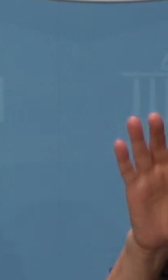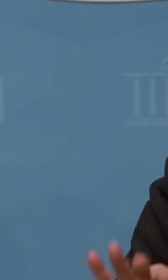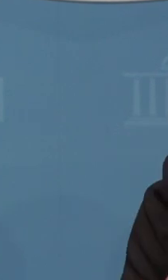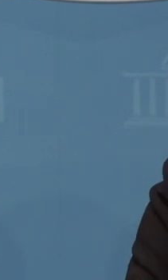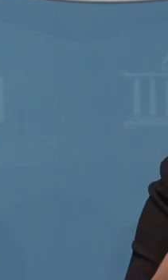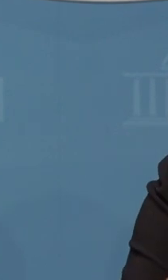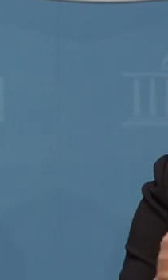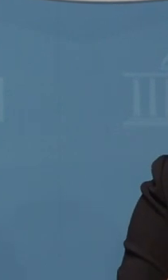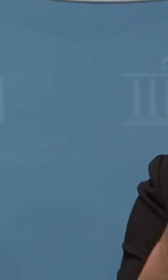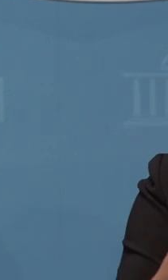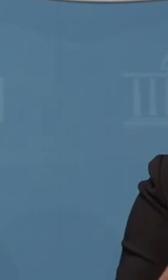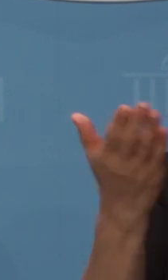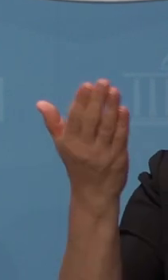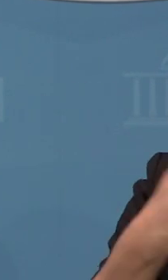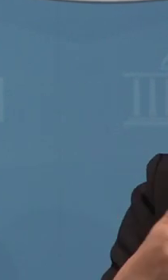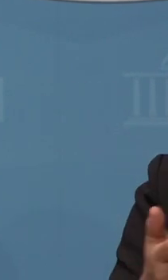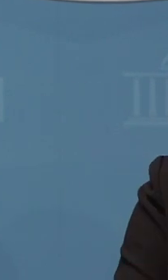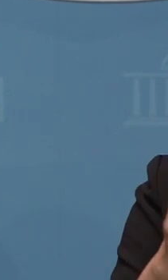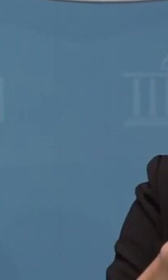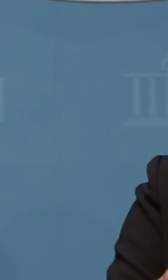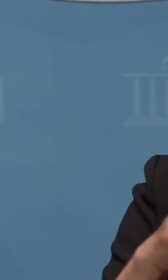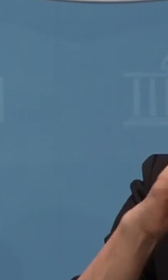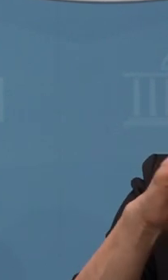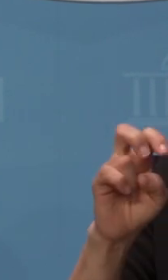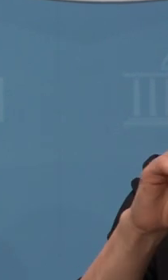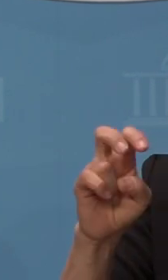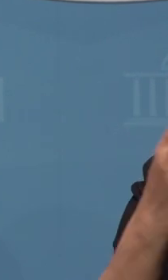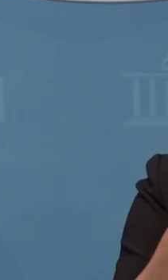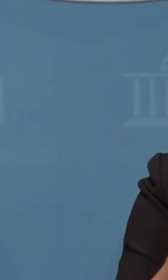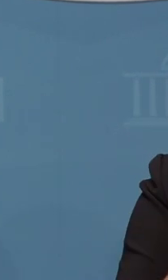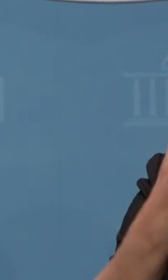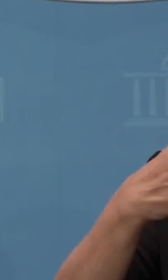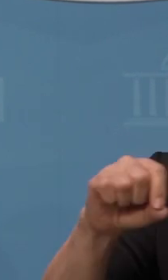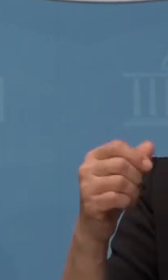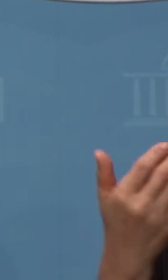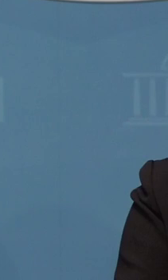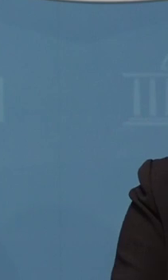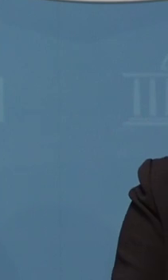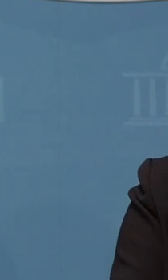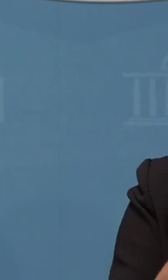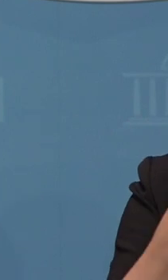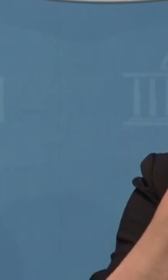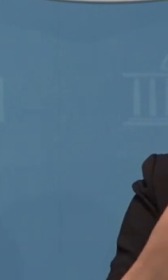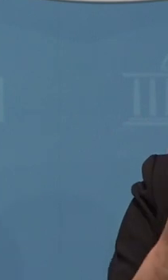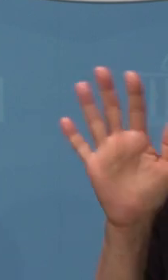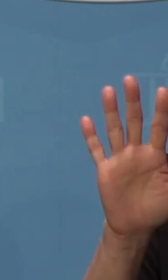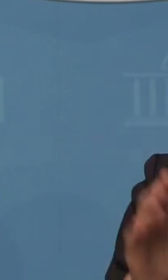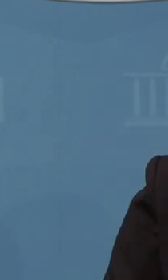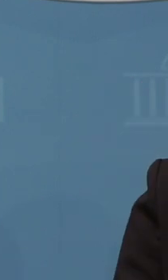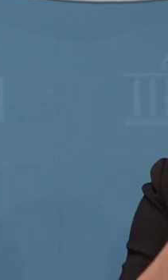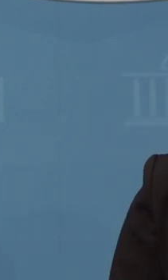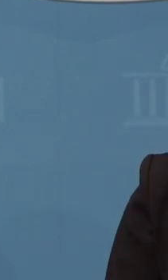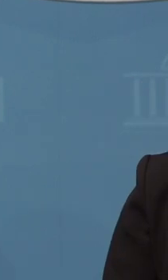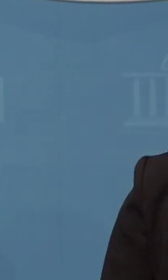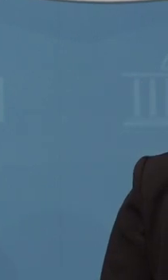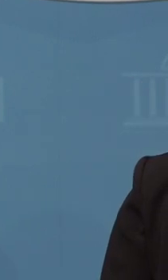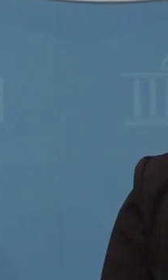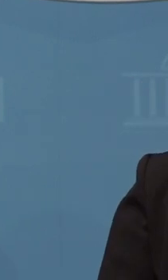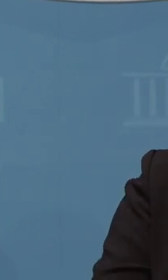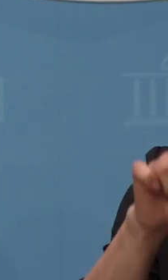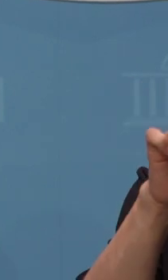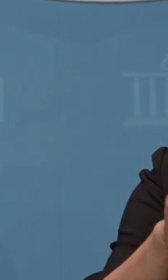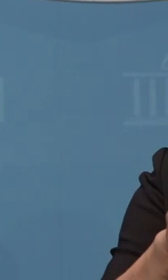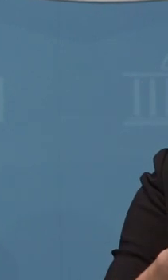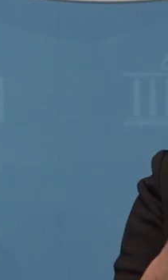데이터의 확보와 시료 채취 및 분석도 일본의 반대로 불가능할 것이라는 관측도 제기되고 있습니다.